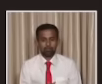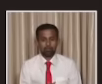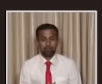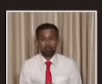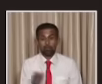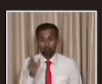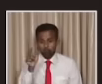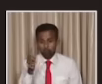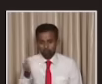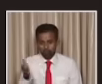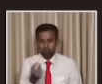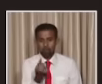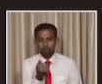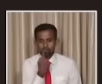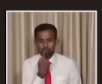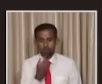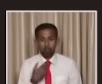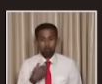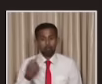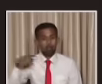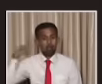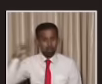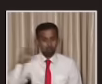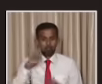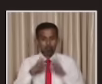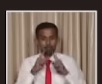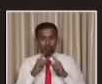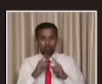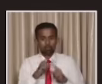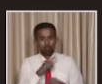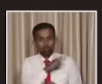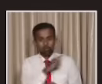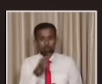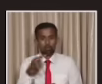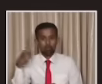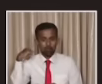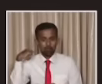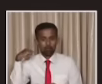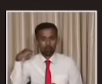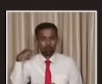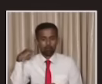නෑ ඔබතුමා සඳහන් කරේ මට කලින් කතා කරපු මන්ත්‍රීතුමා කිව්වම ඒ ඔබතුමාට කලින් කතා කරු